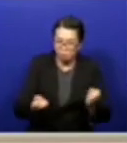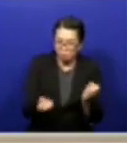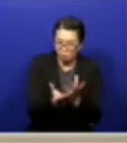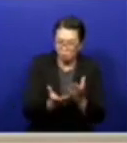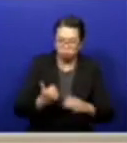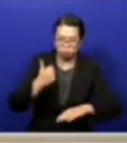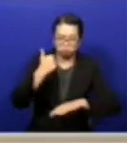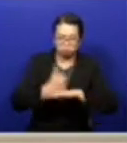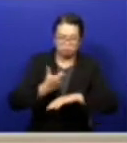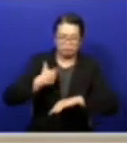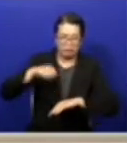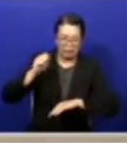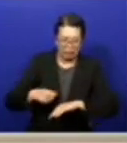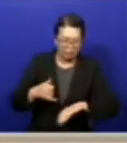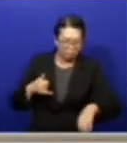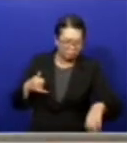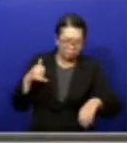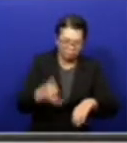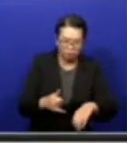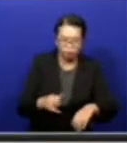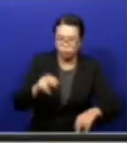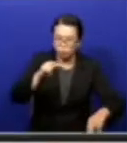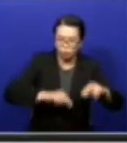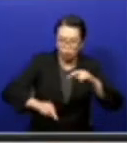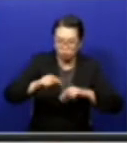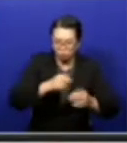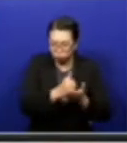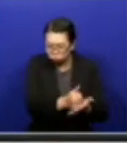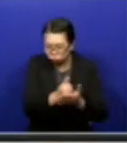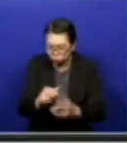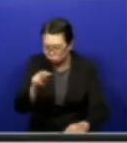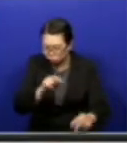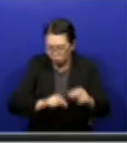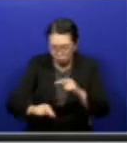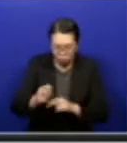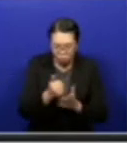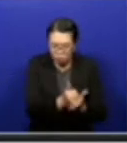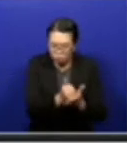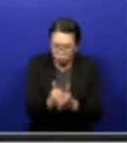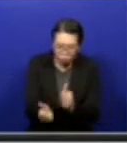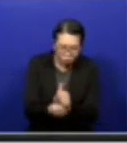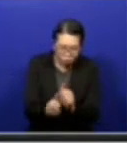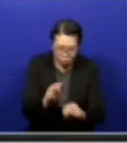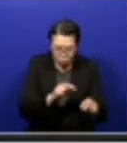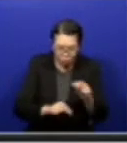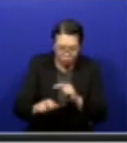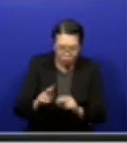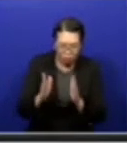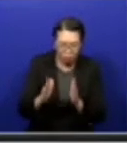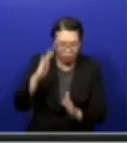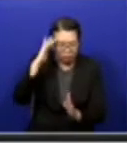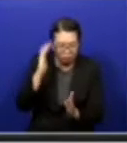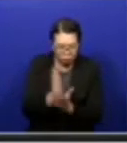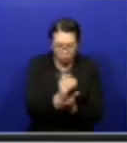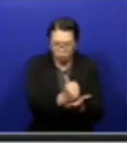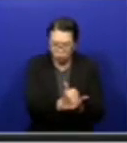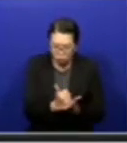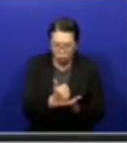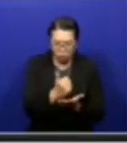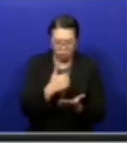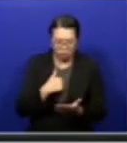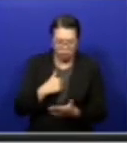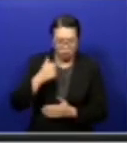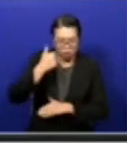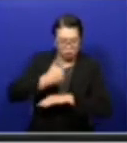ข้ามามีส่วนร่วมตั้งแต่เบื้องต้นเพื่อที่จะช่วยหรือว่าให้พนักงานตำรวจช่วยอัยการหรืออัยการช่วยผม